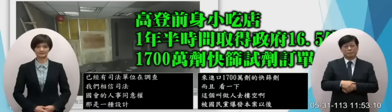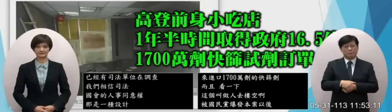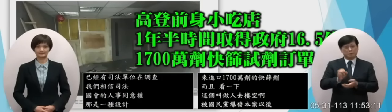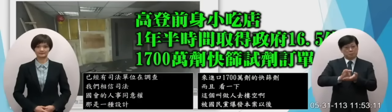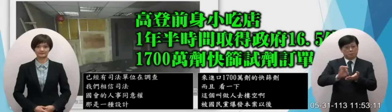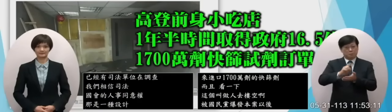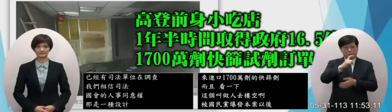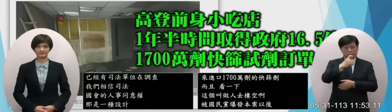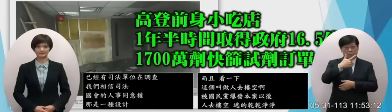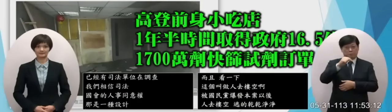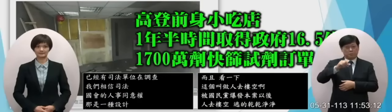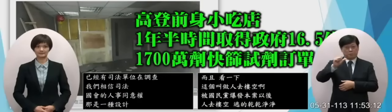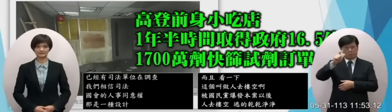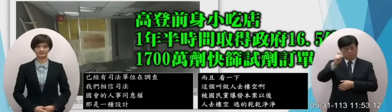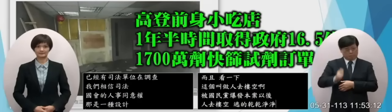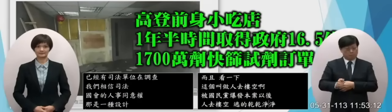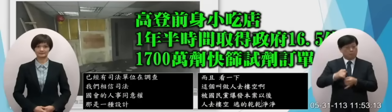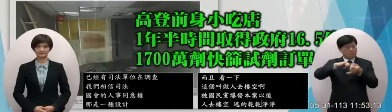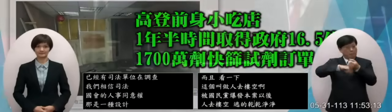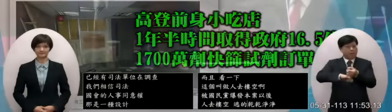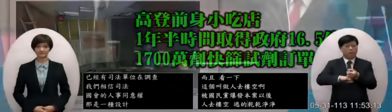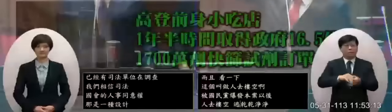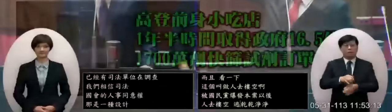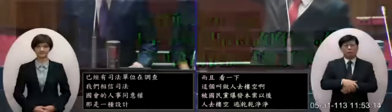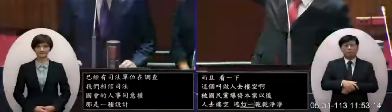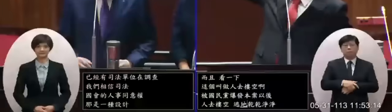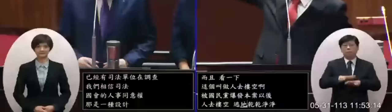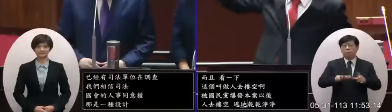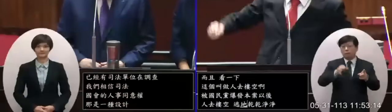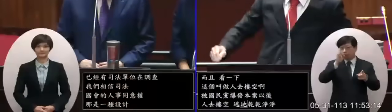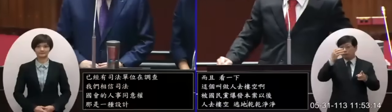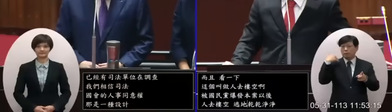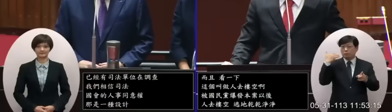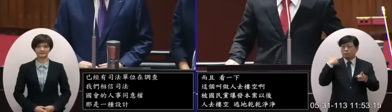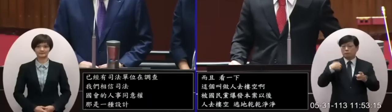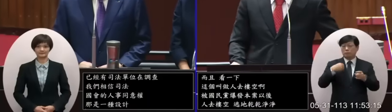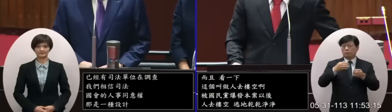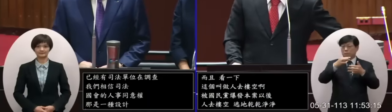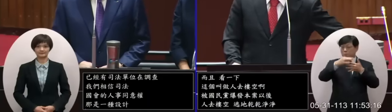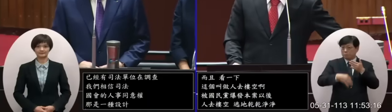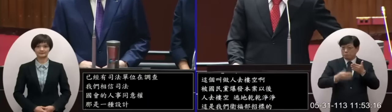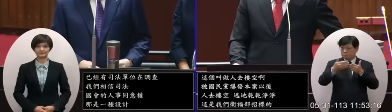16.5亿的订单，啊，我们看一下当时的招标须知，